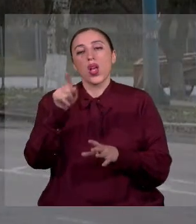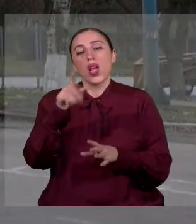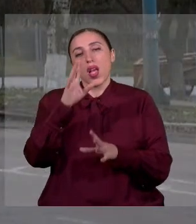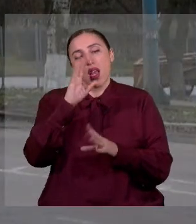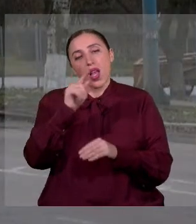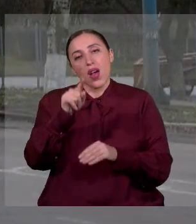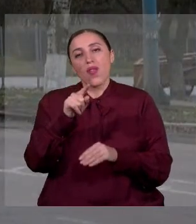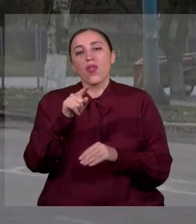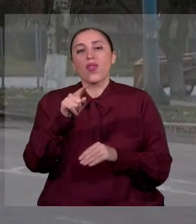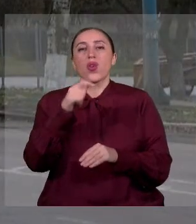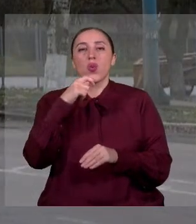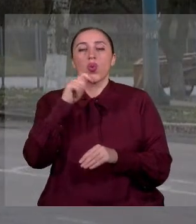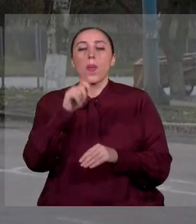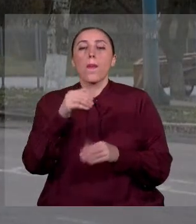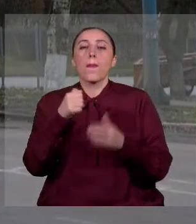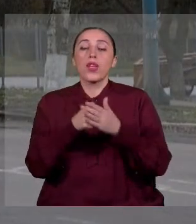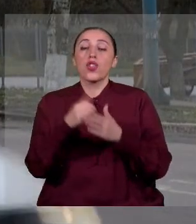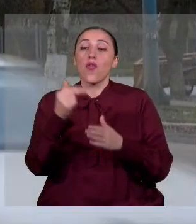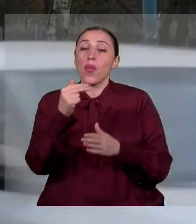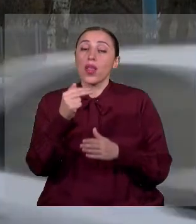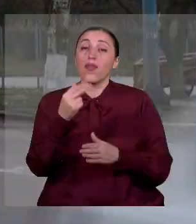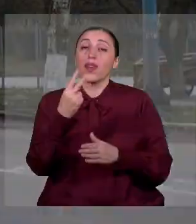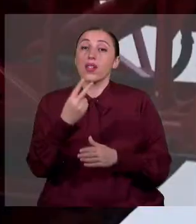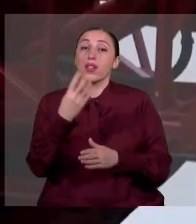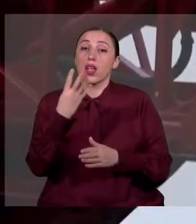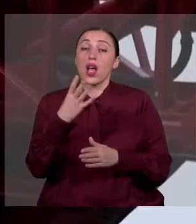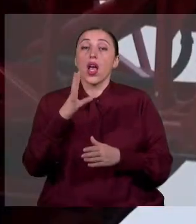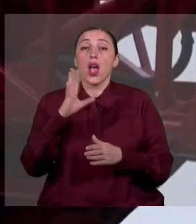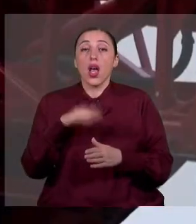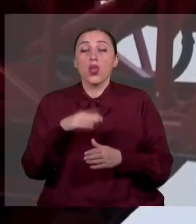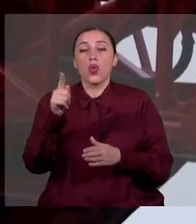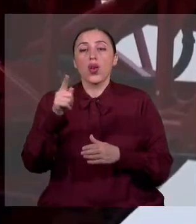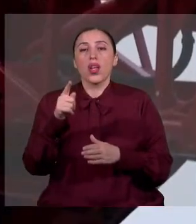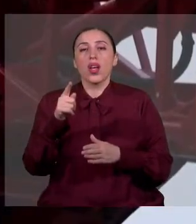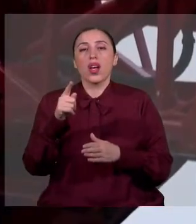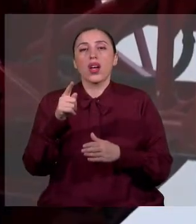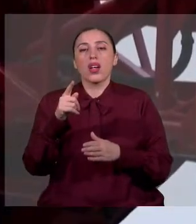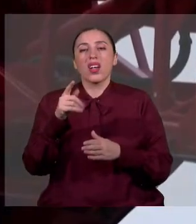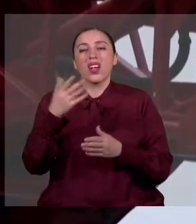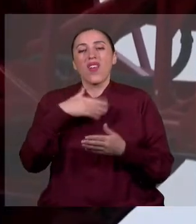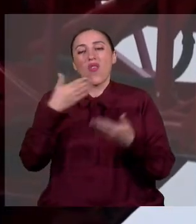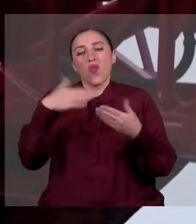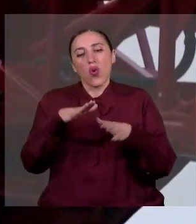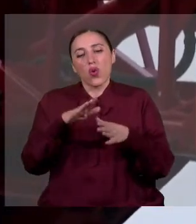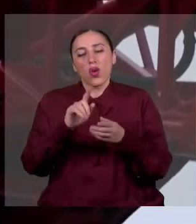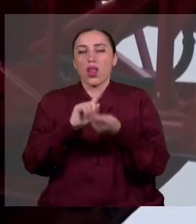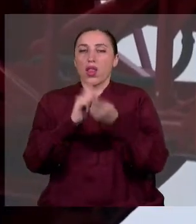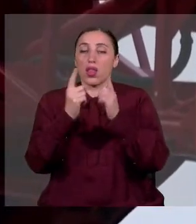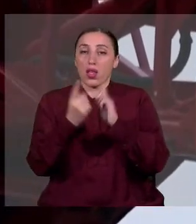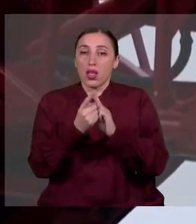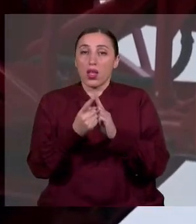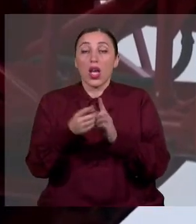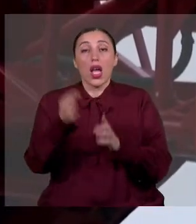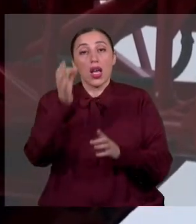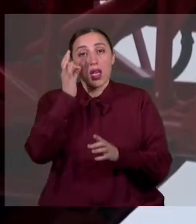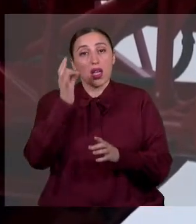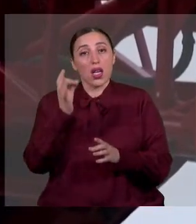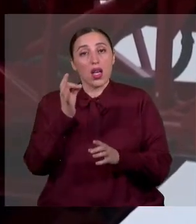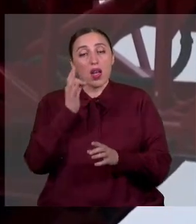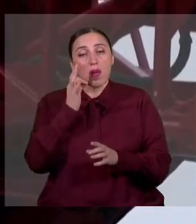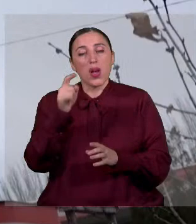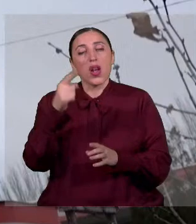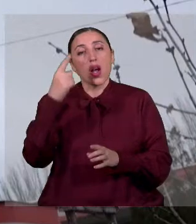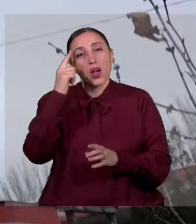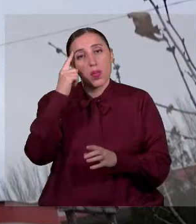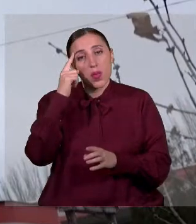ներխուժումն Ուկրաինա մինչև փետրվարի 24-ը և ինչպես փոխեցին իրենց վերաբերմունքը դրանից հետո։ Այսպիսով Գերմանիա ինչ որ պահի